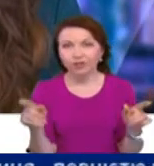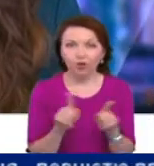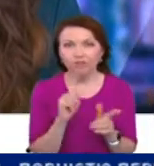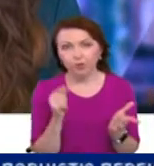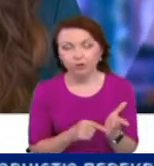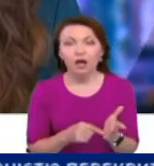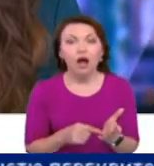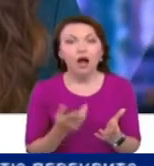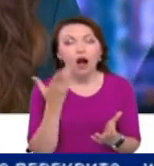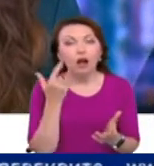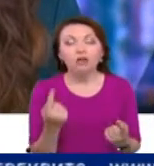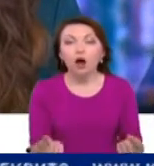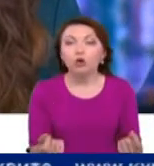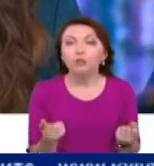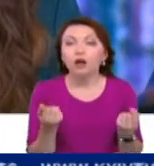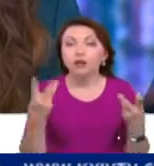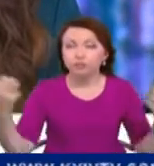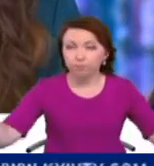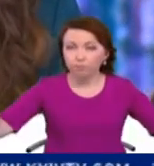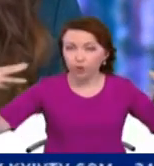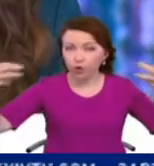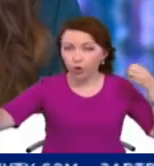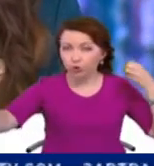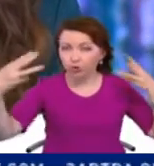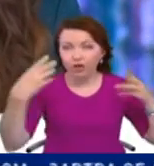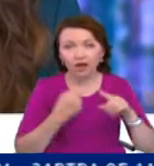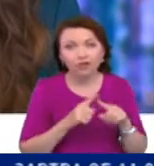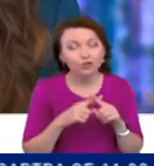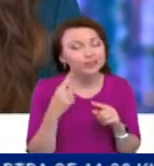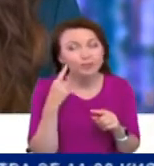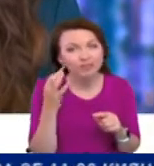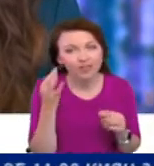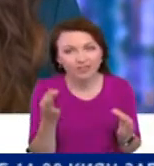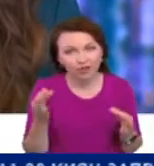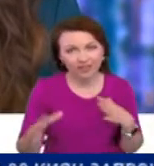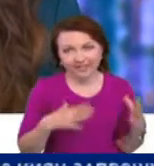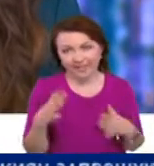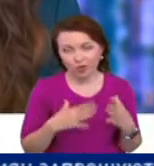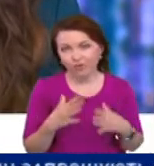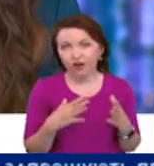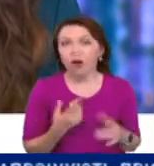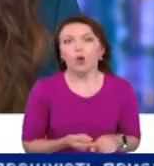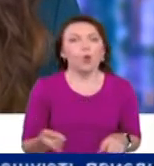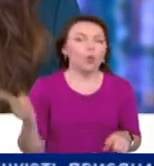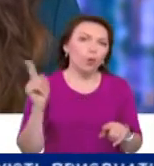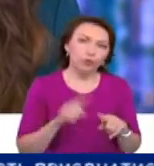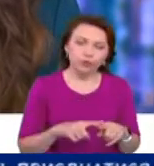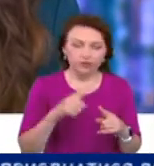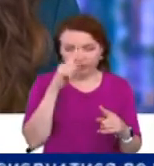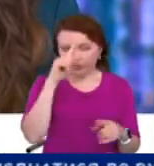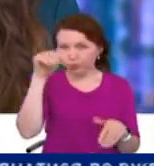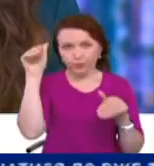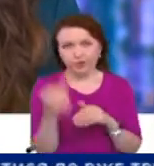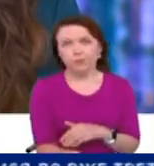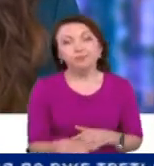коли огромне кількість прожекторів, яких, в принципі, не буває ніколи і нігде, вот это, конечно, ставит в тупик немножко.